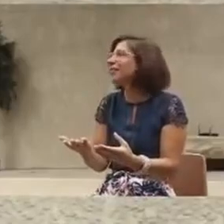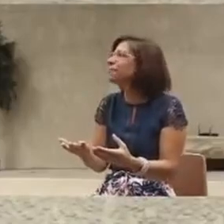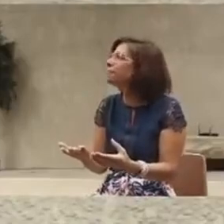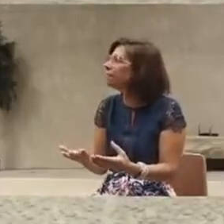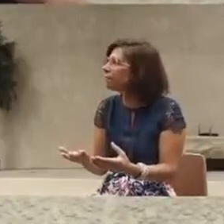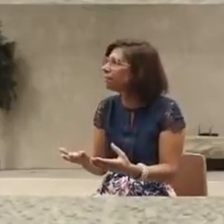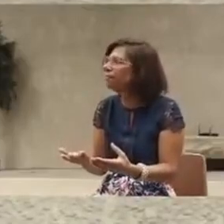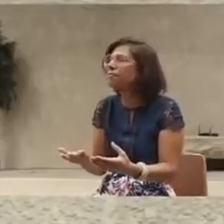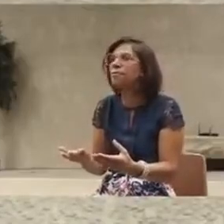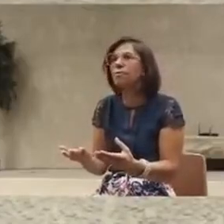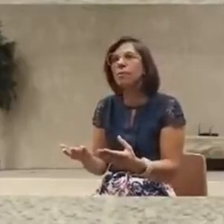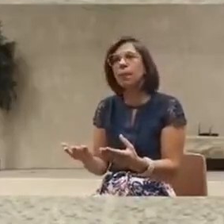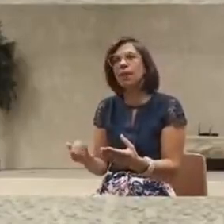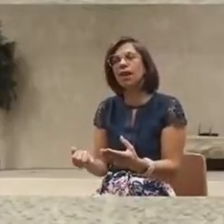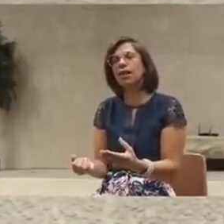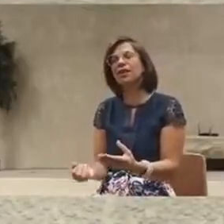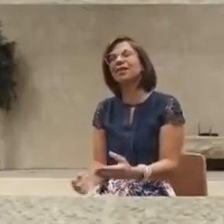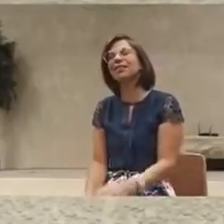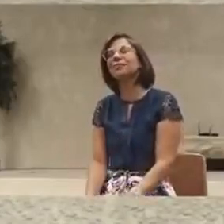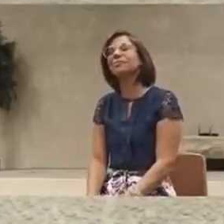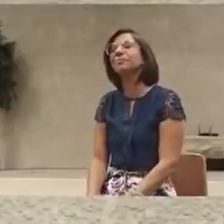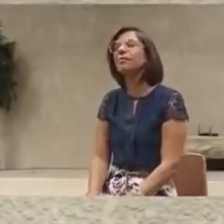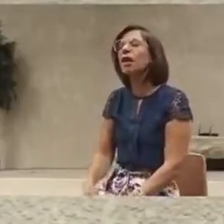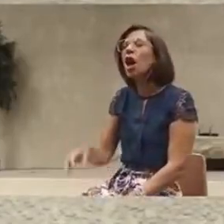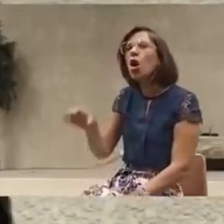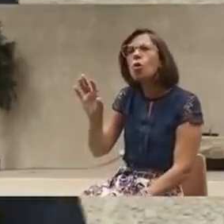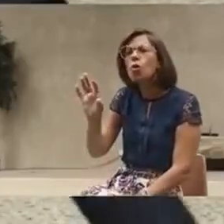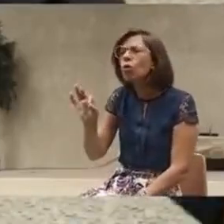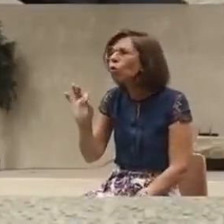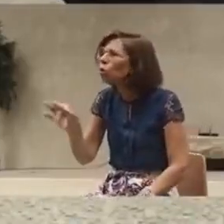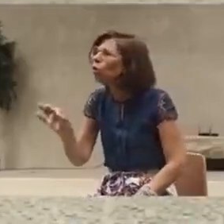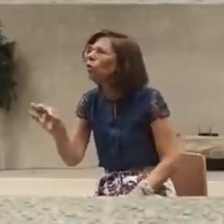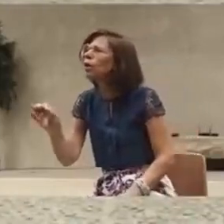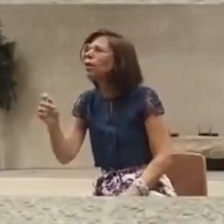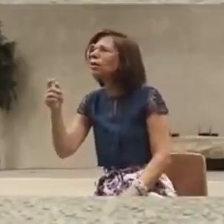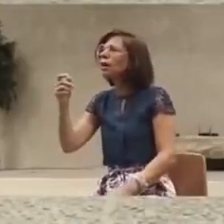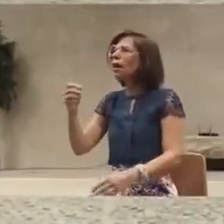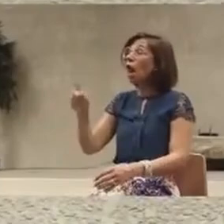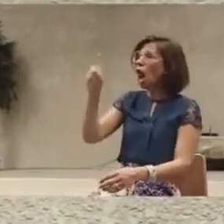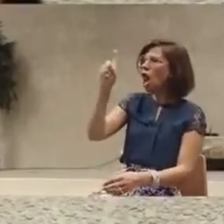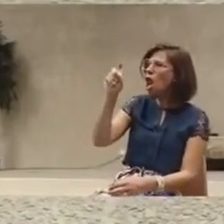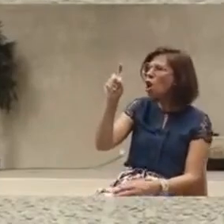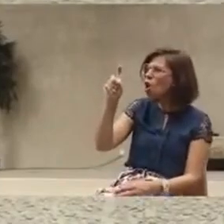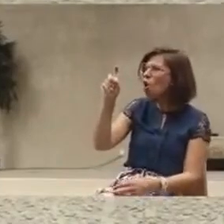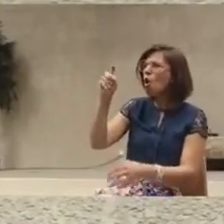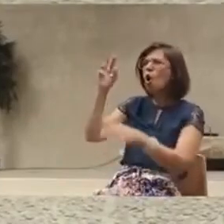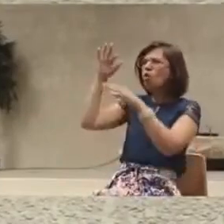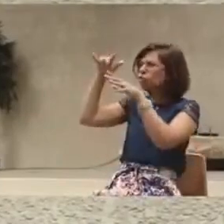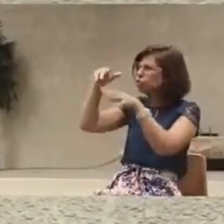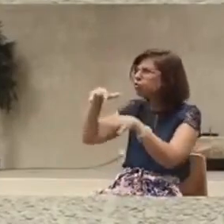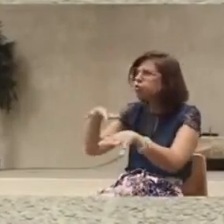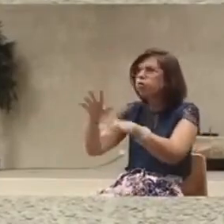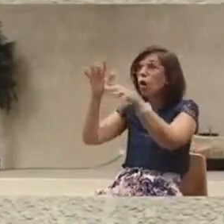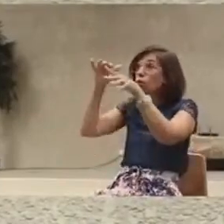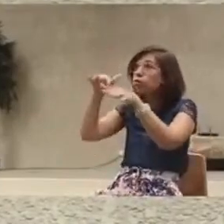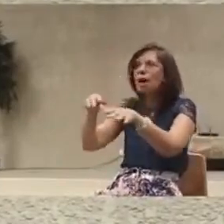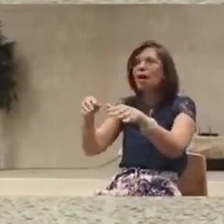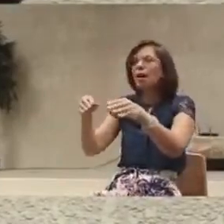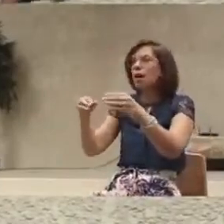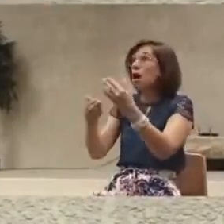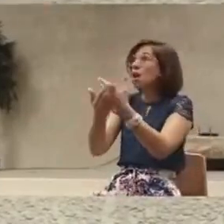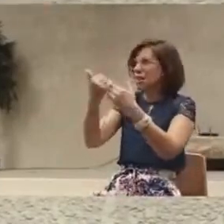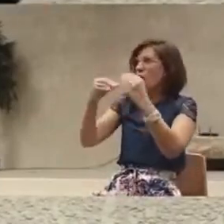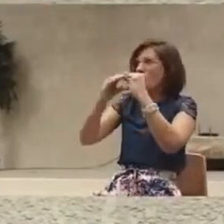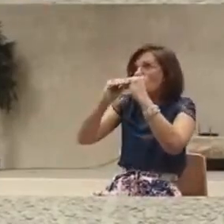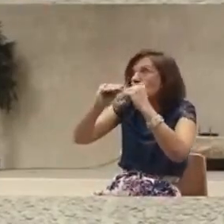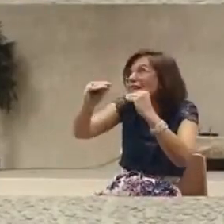savez, pour abreuver, pour désaltérer et donner à boire à 3 millions de personnes, je ne sais pas, il y en a qui disent 3